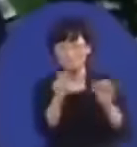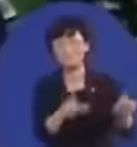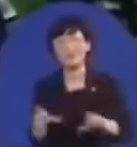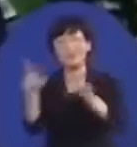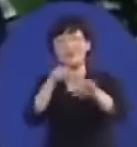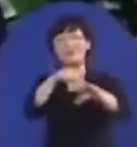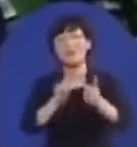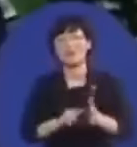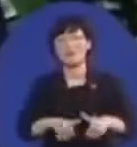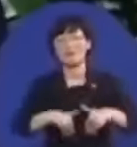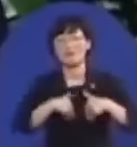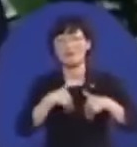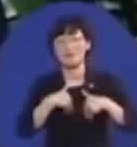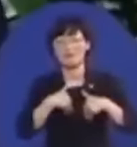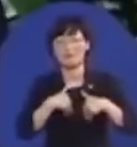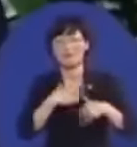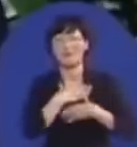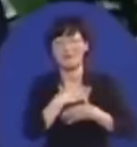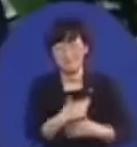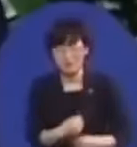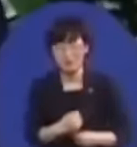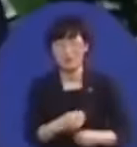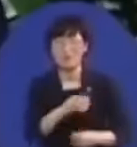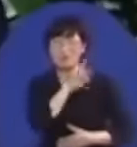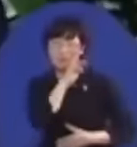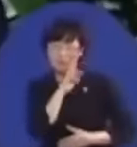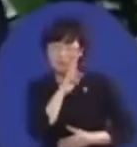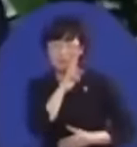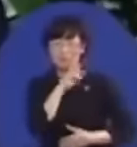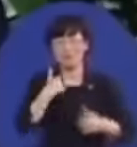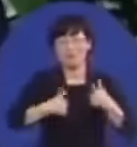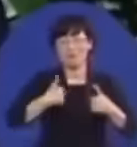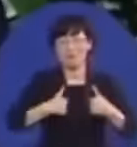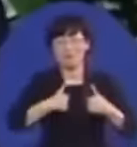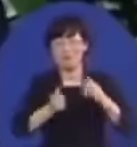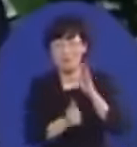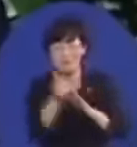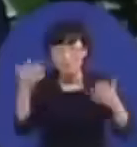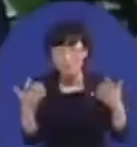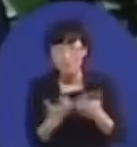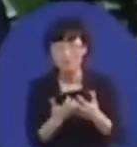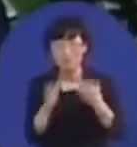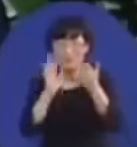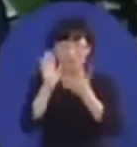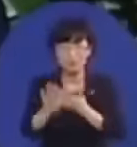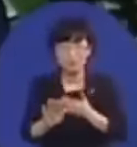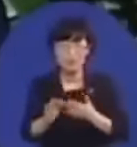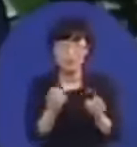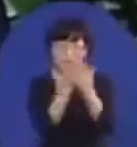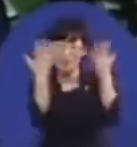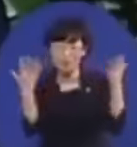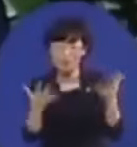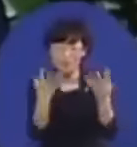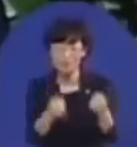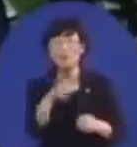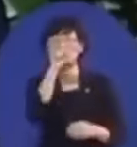마음이 딱 중심이 잡히고 안정되고 평안하고 기쁘고 소망차고 미래가 있고 얼마나 좋습니까?